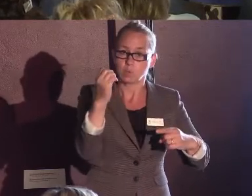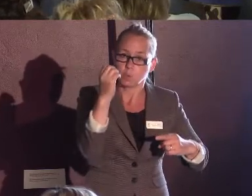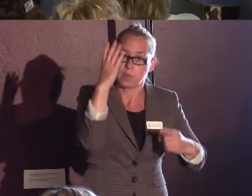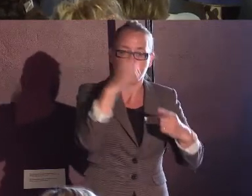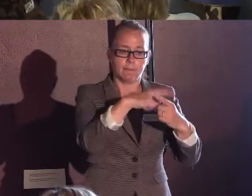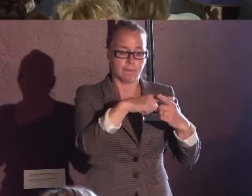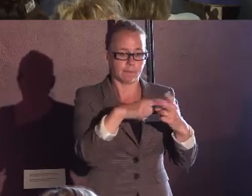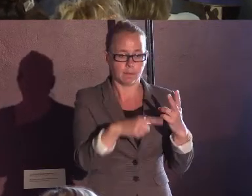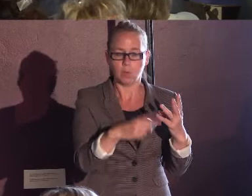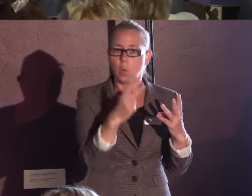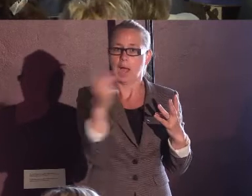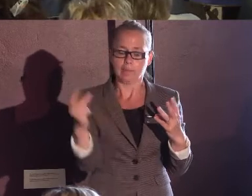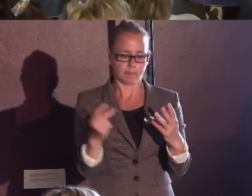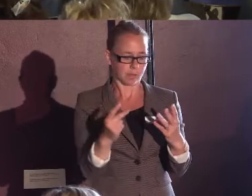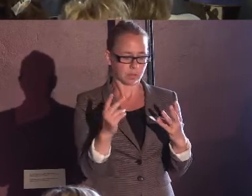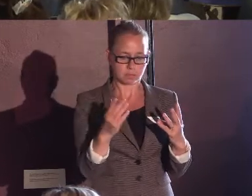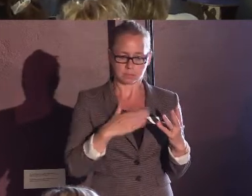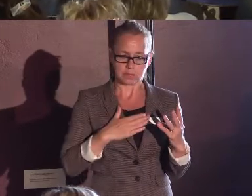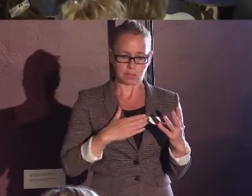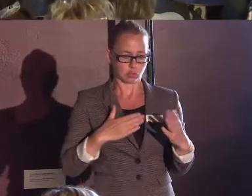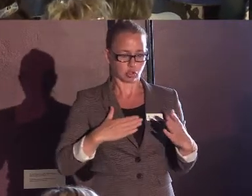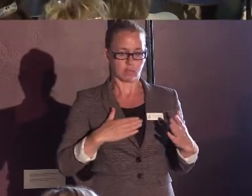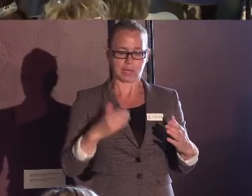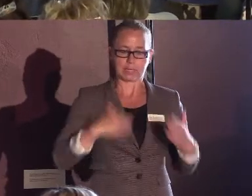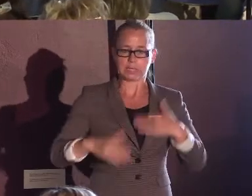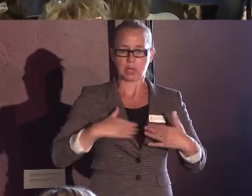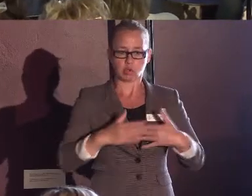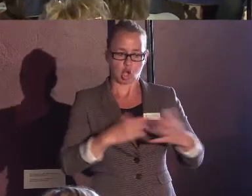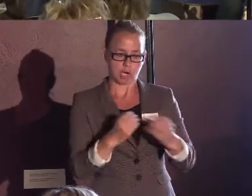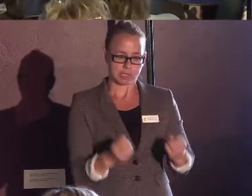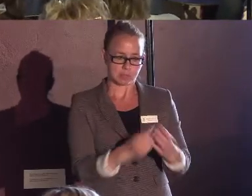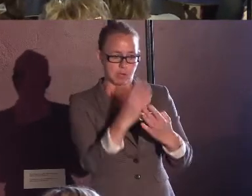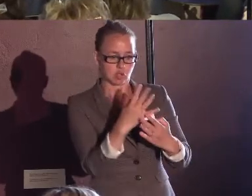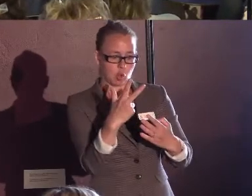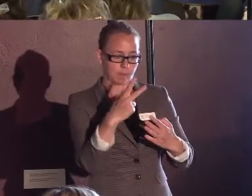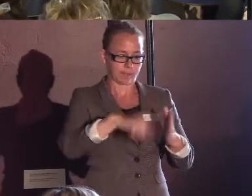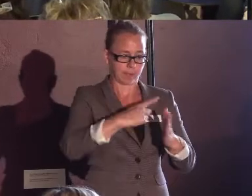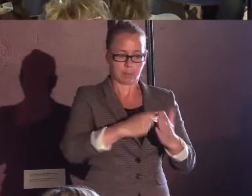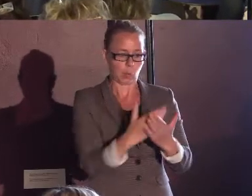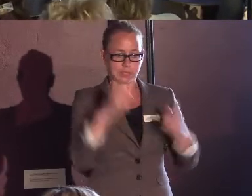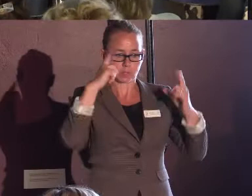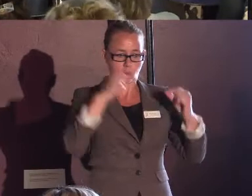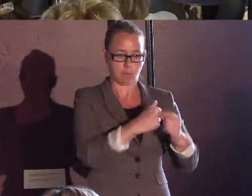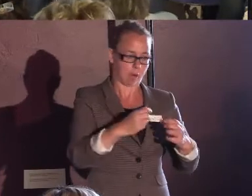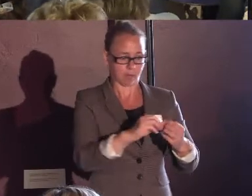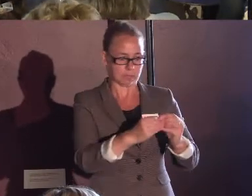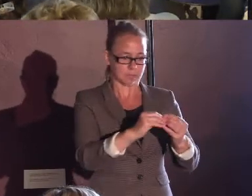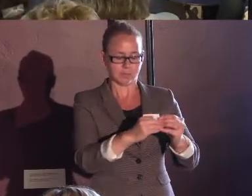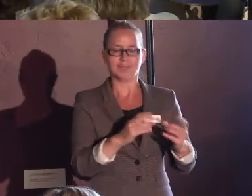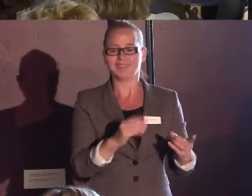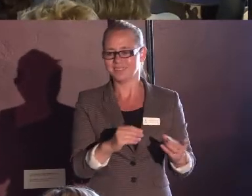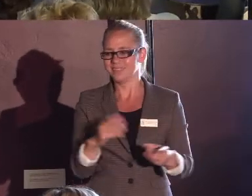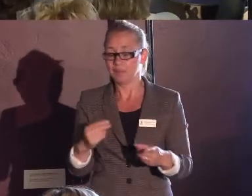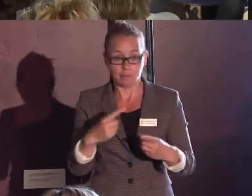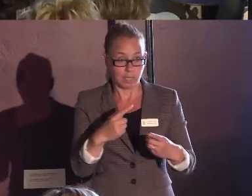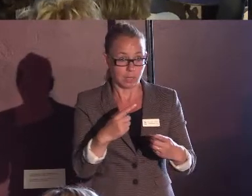studenter, andra engagerade som tycker att det är kul att göra spel 48 timmar utan att sova. Så där. Så, ja. Var det också representanter